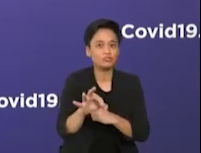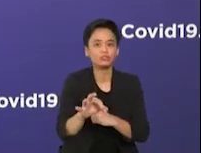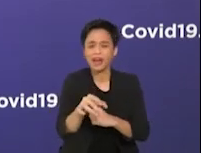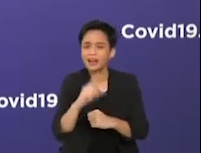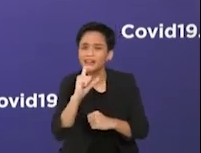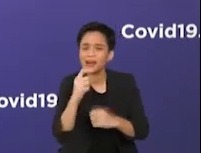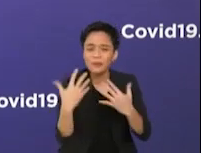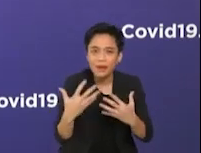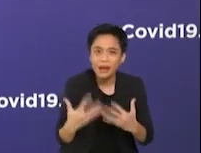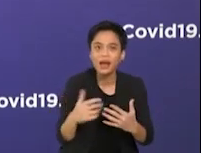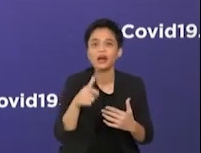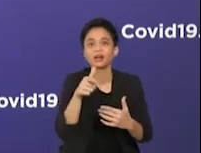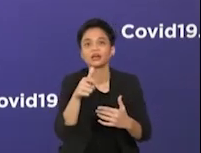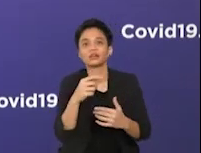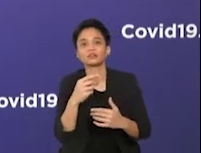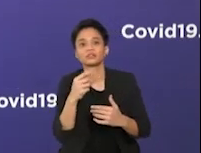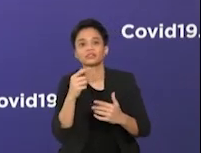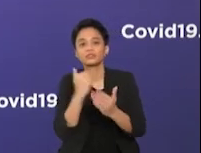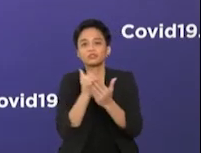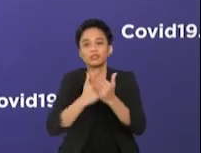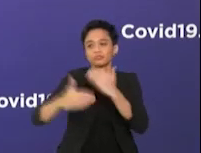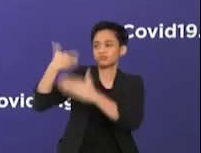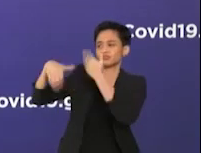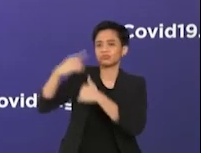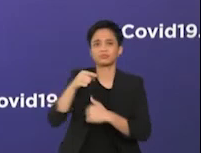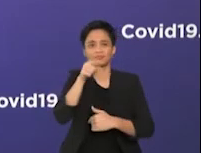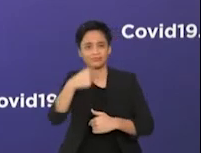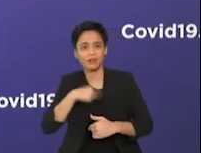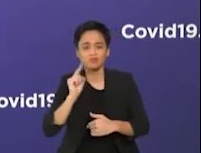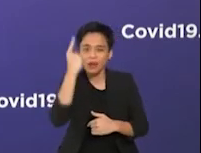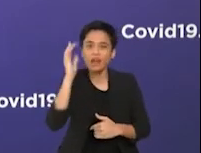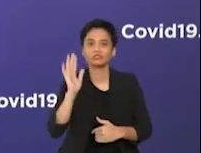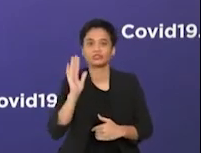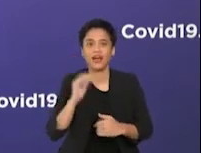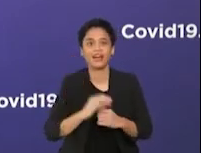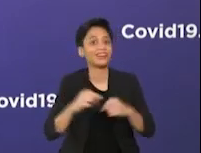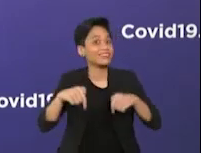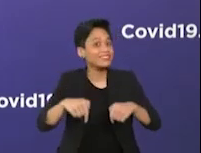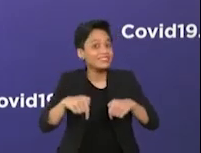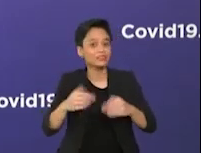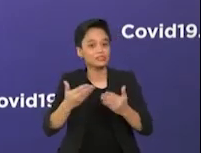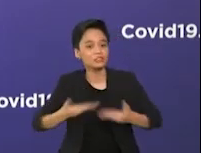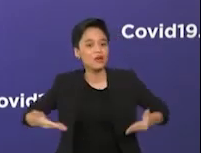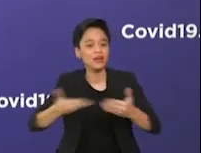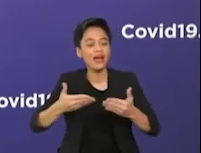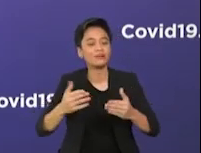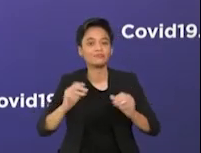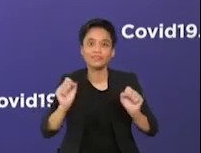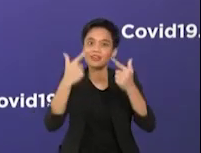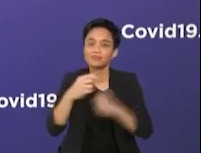dari apa yang selama ini sudah mulai kita Rintis kita akan hidup dengan suasana yang baru